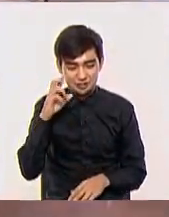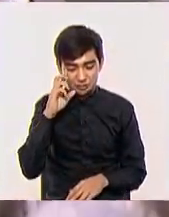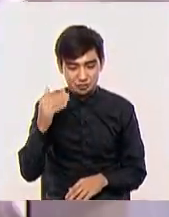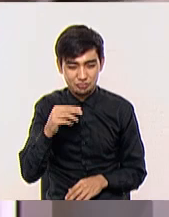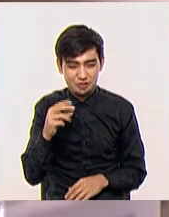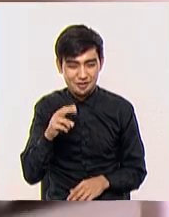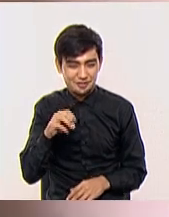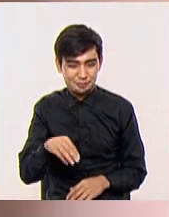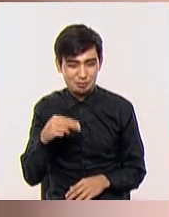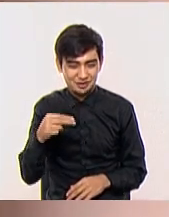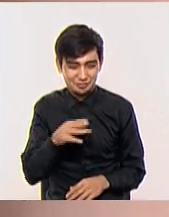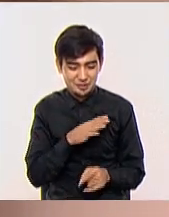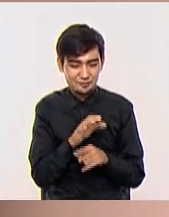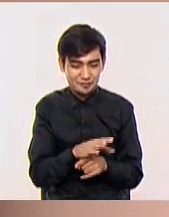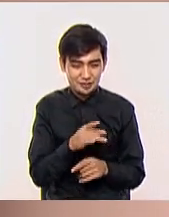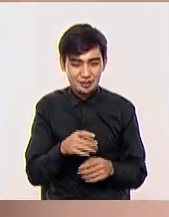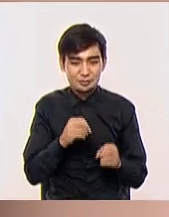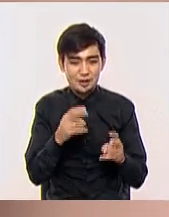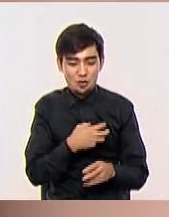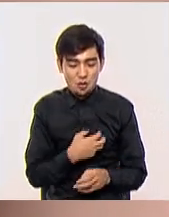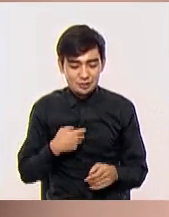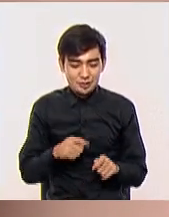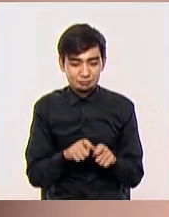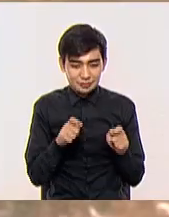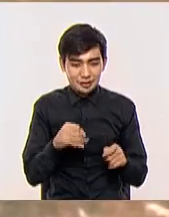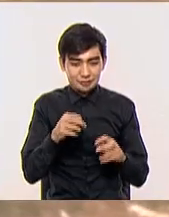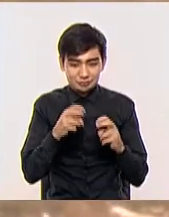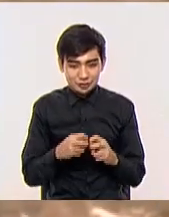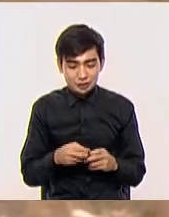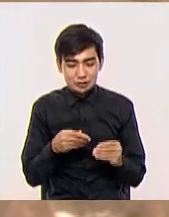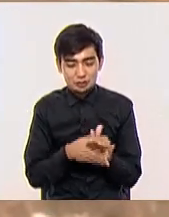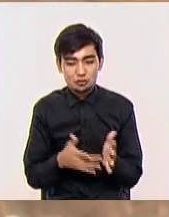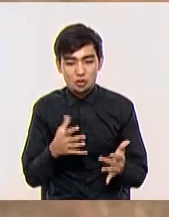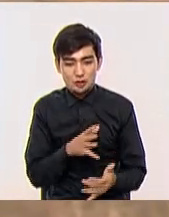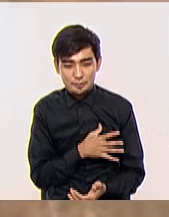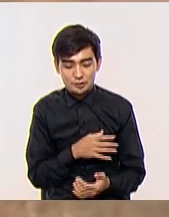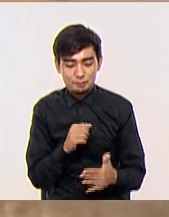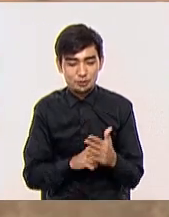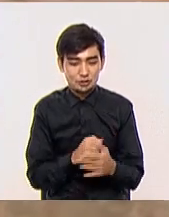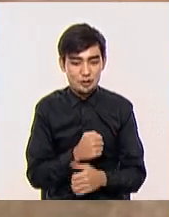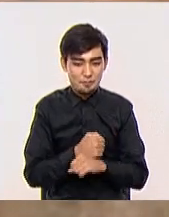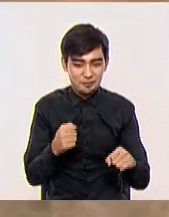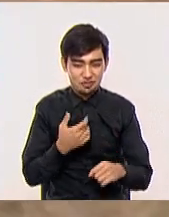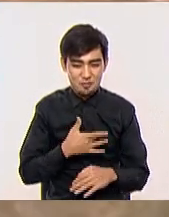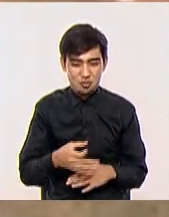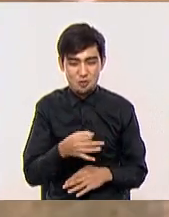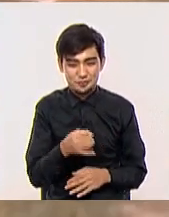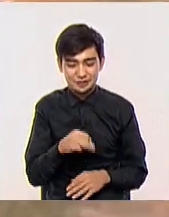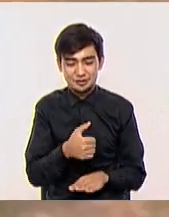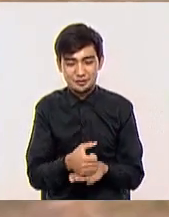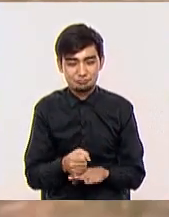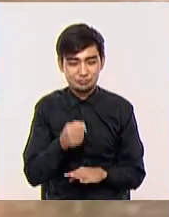чрезвычайное совещание и создать межведомственную комиссию по распределению по расследованию причин взрыва в Жамбылской области. Ее